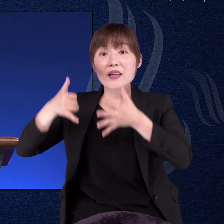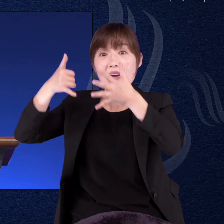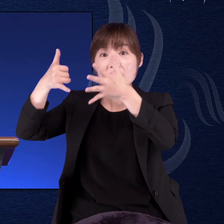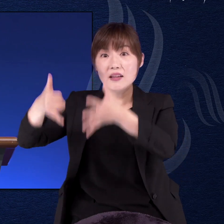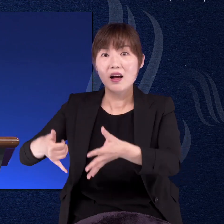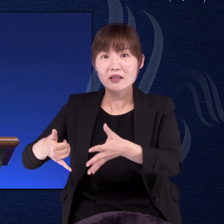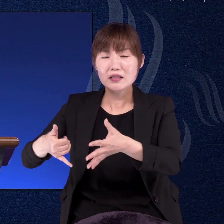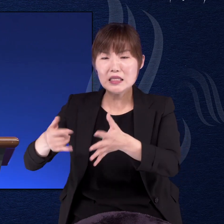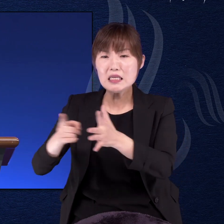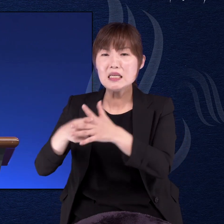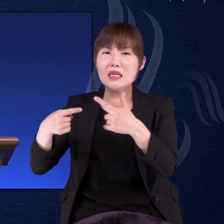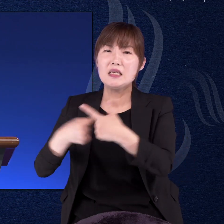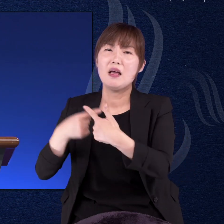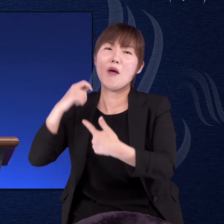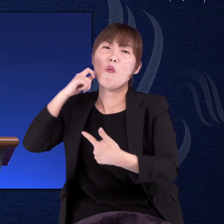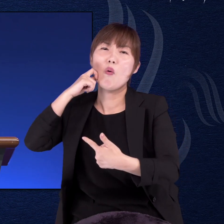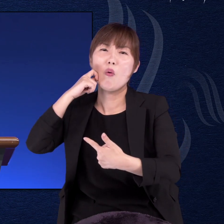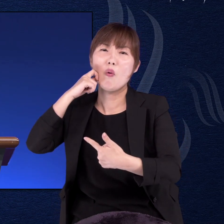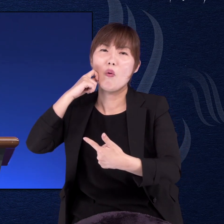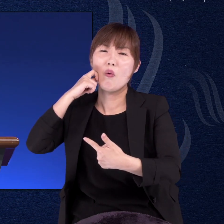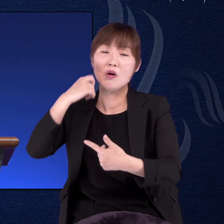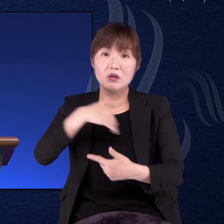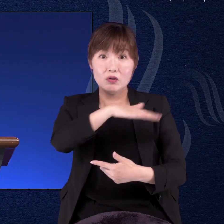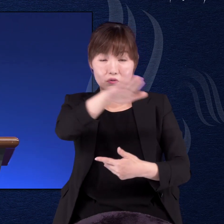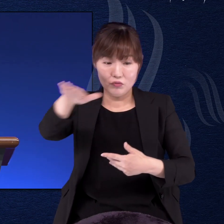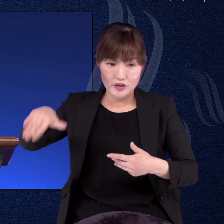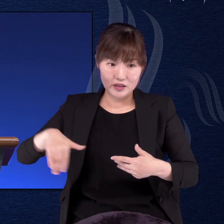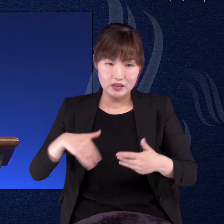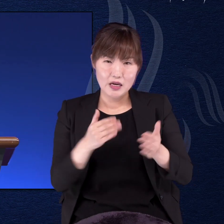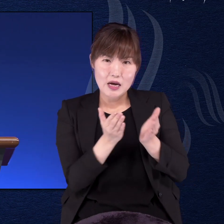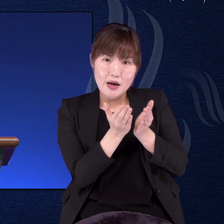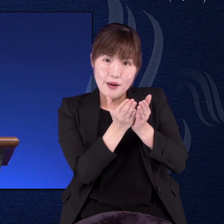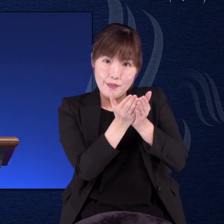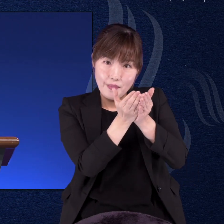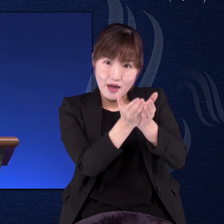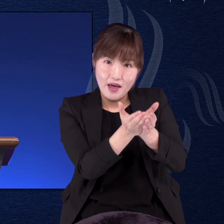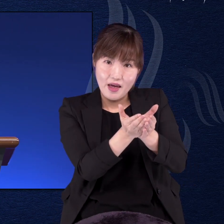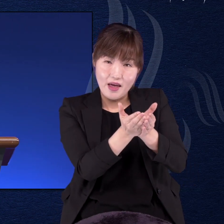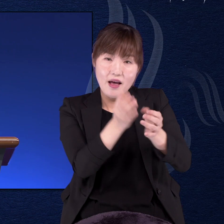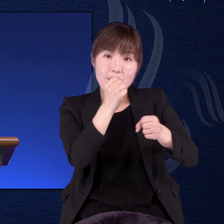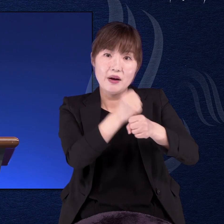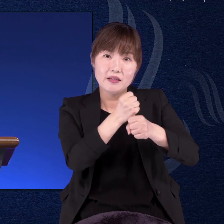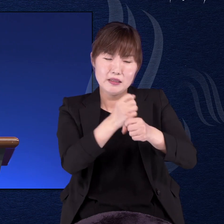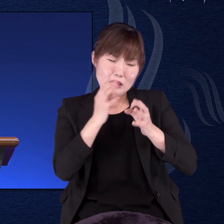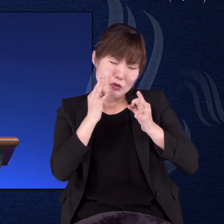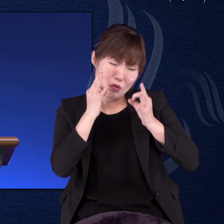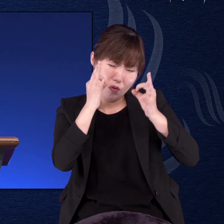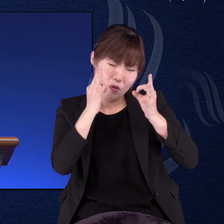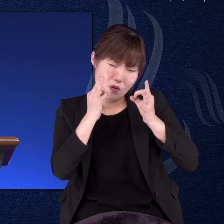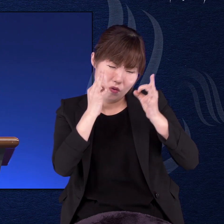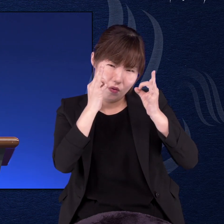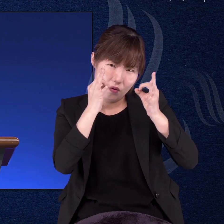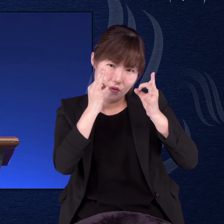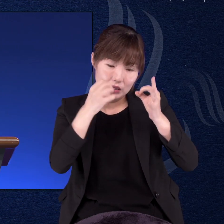우리는 방주를 짓는 노력을 우리 자녀들에게 해야 한다고